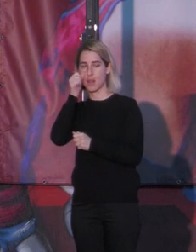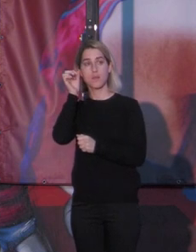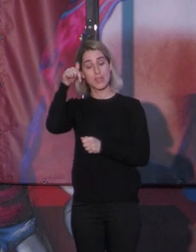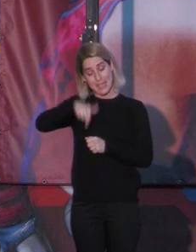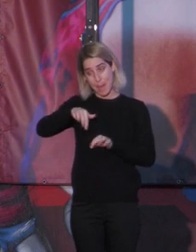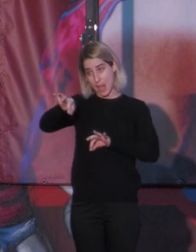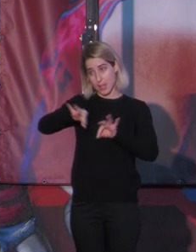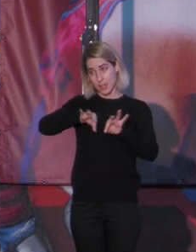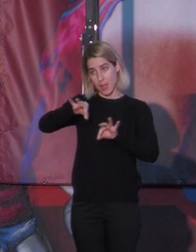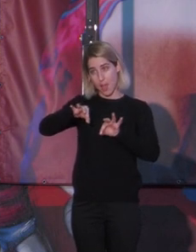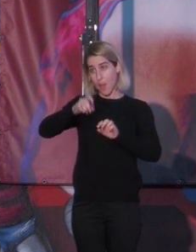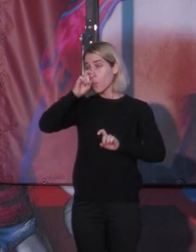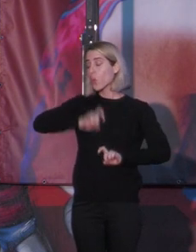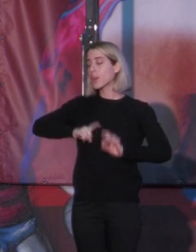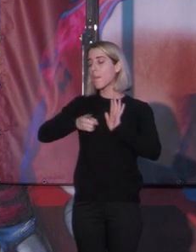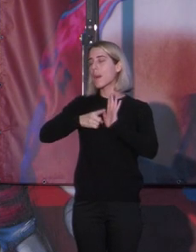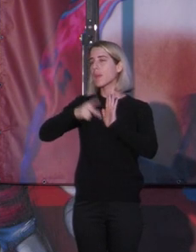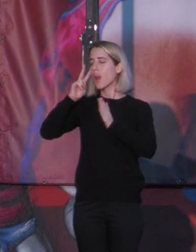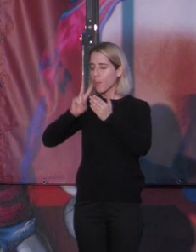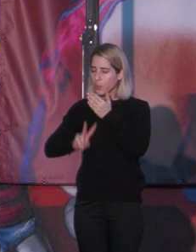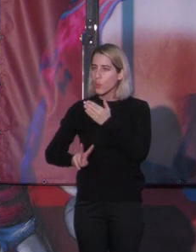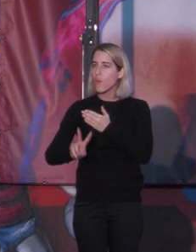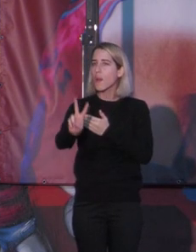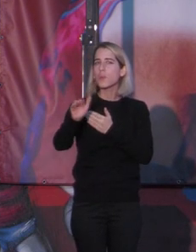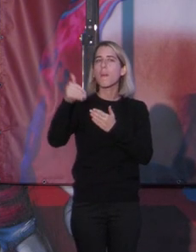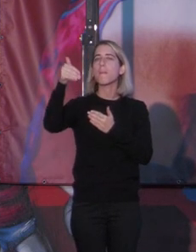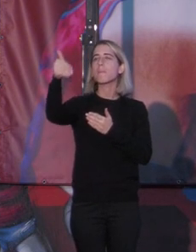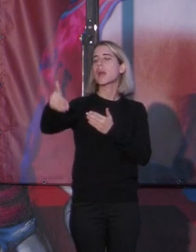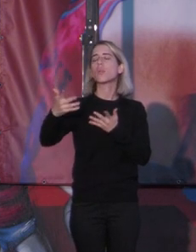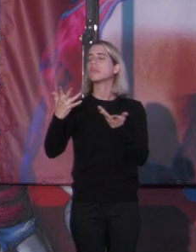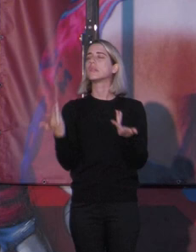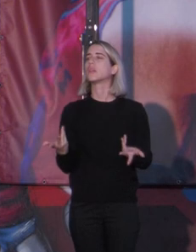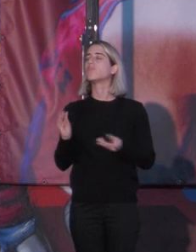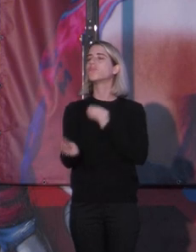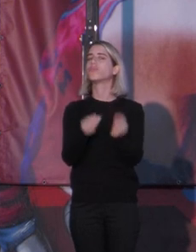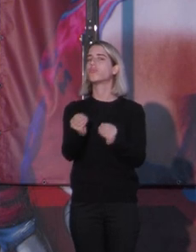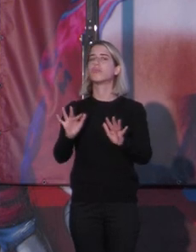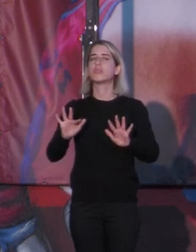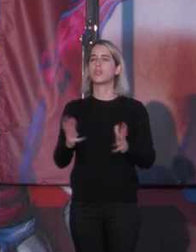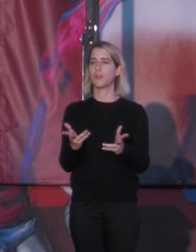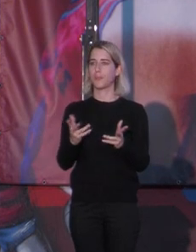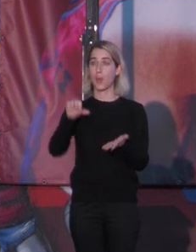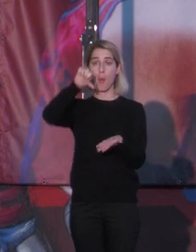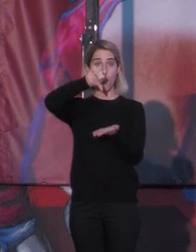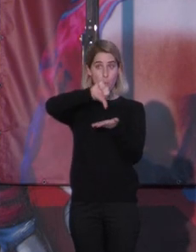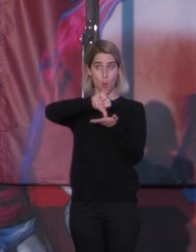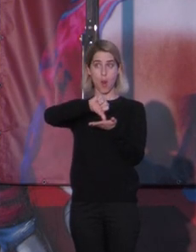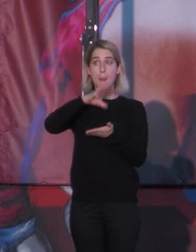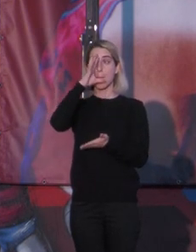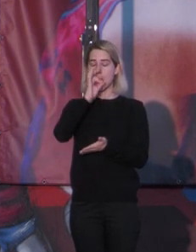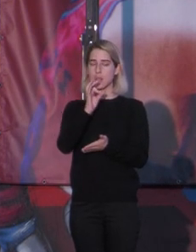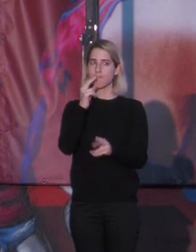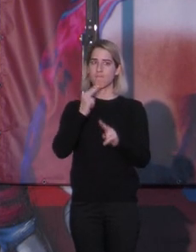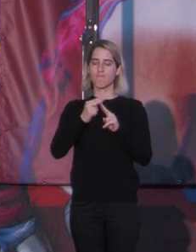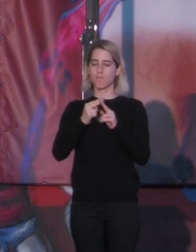το σήμερα, οφείλουμε να προβλέψουμε και να μελετήσουμε το μέλλον. Η πόλη μας βρίσκεται σε ένα κρίσιμο